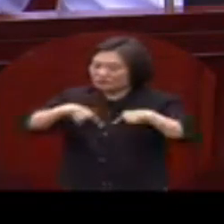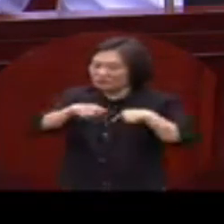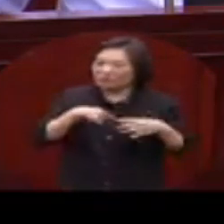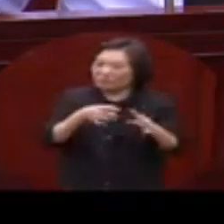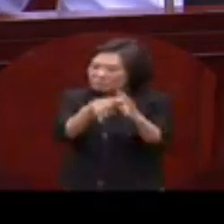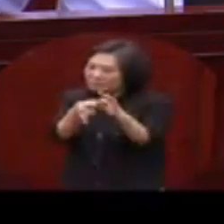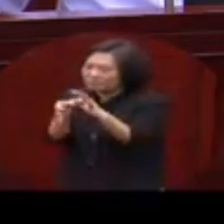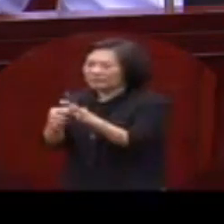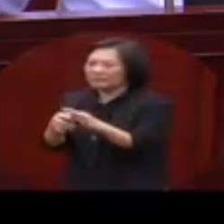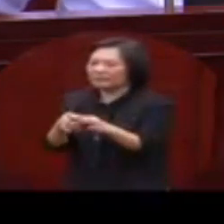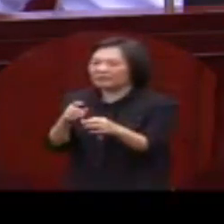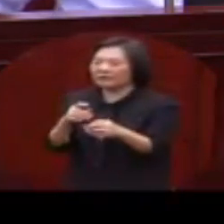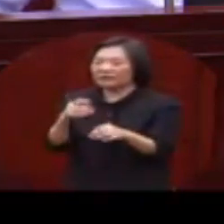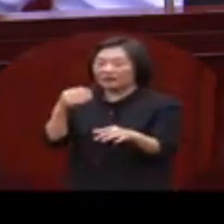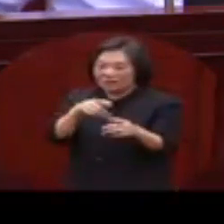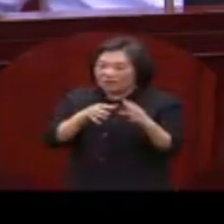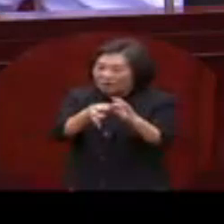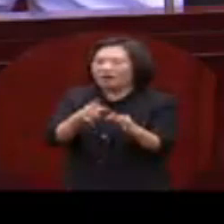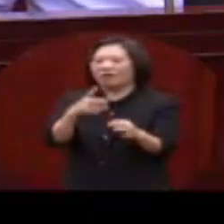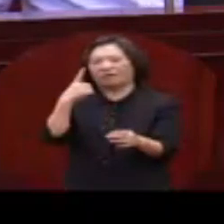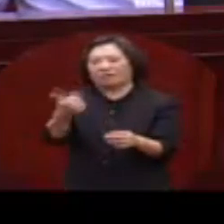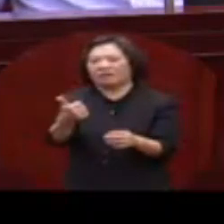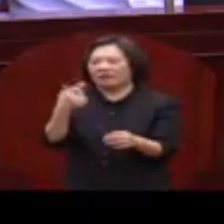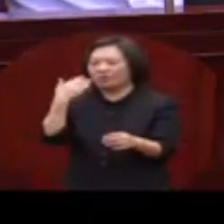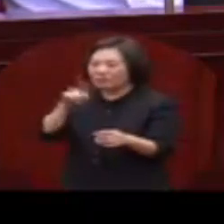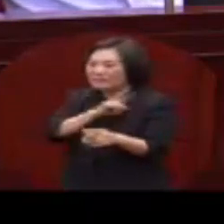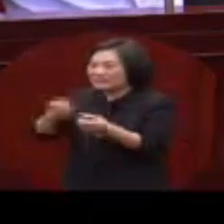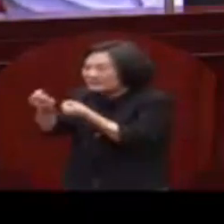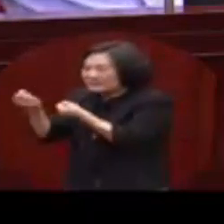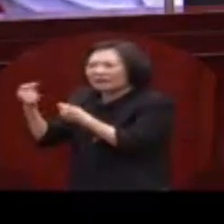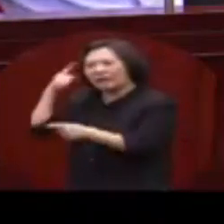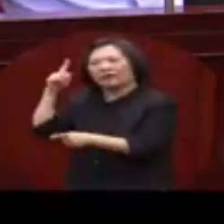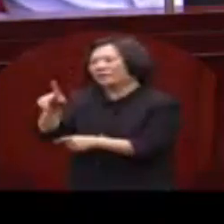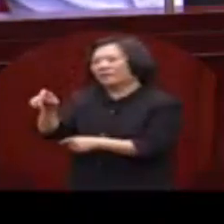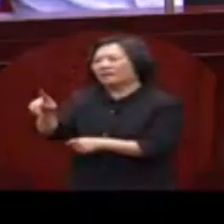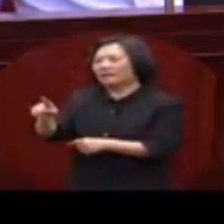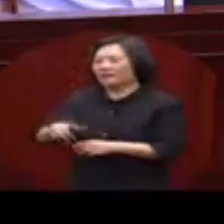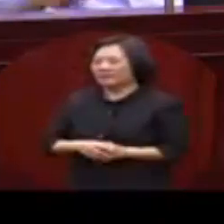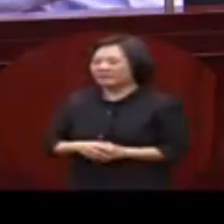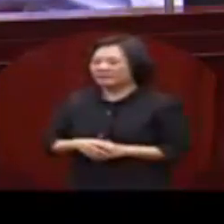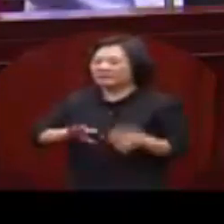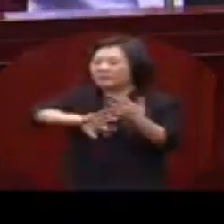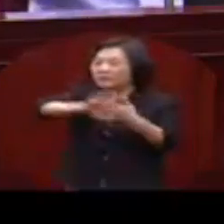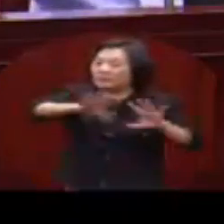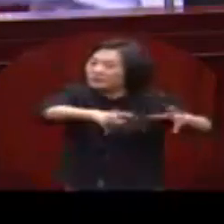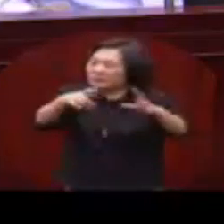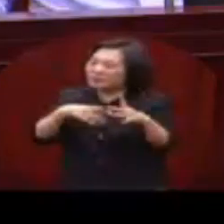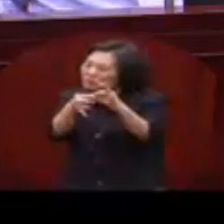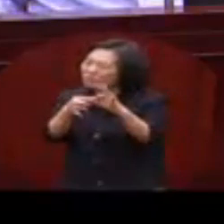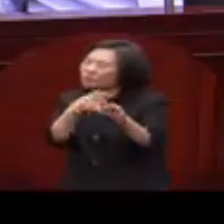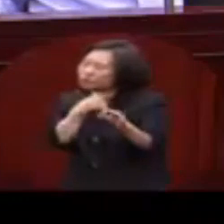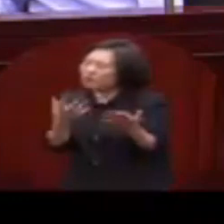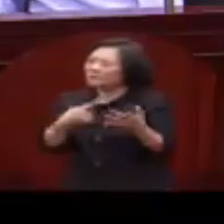们自己去开新创基地速度会快一点，这我们还在努力。那至于我们还是会跟国际继续做连结的，所以我们大概